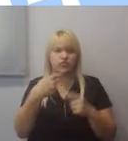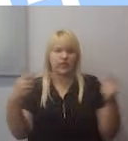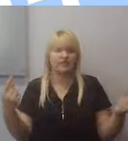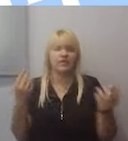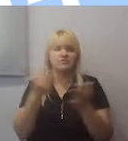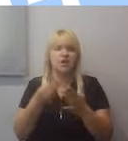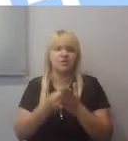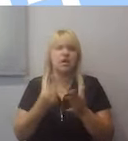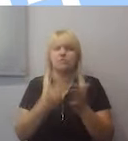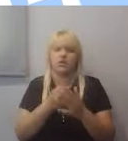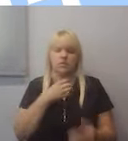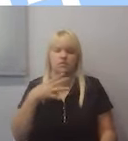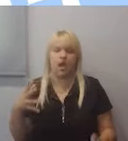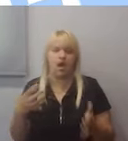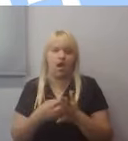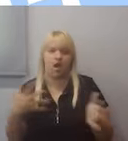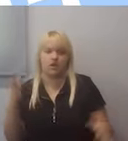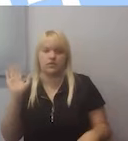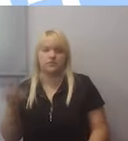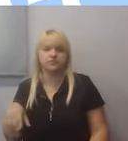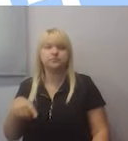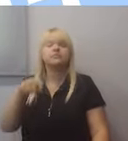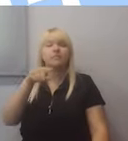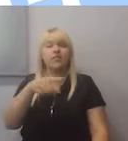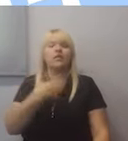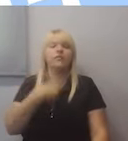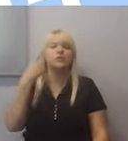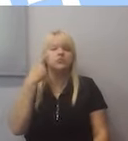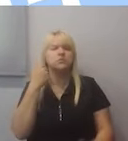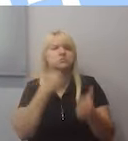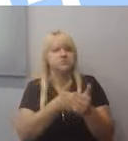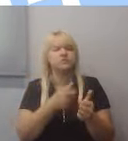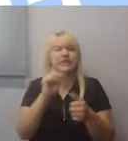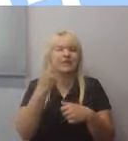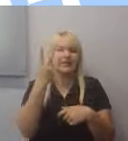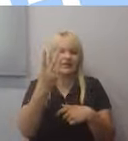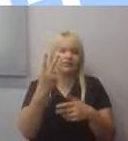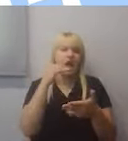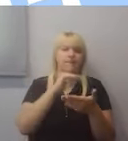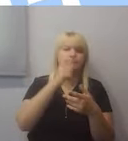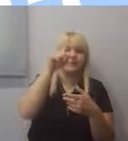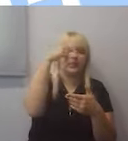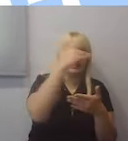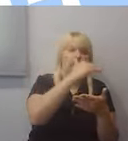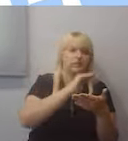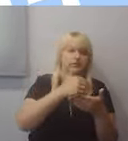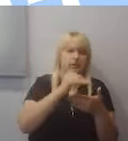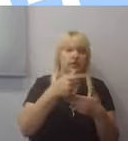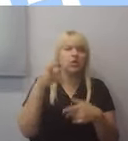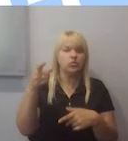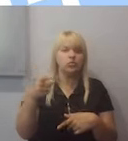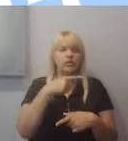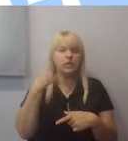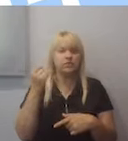daudz jo tev ir jāizdomājā ja tā ir divas aptieciņas vienu kuru tu gribētu dot tam sliktajam